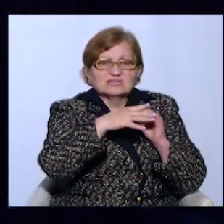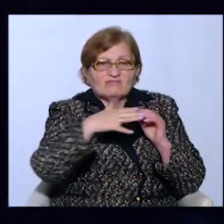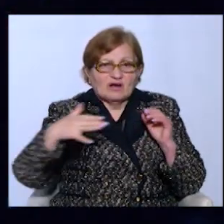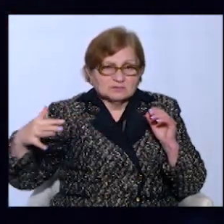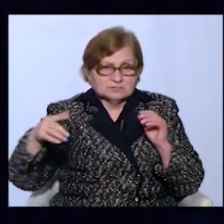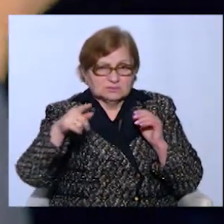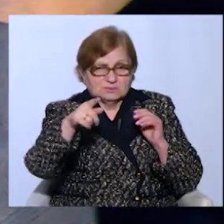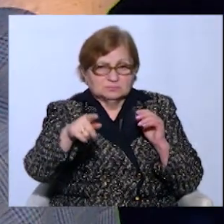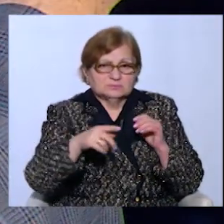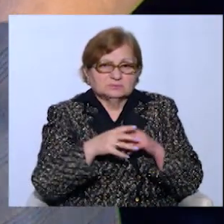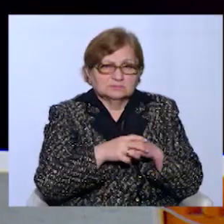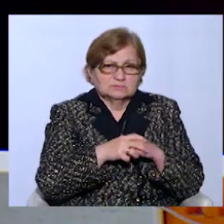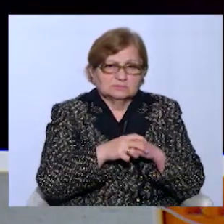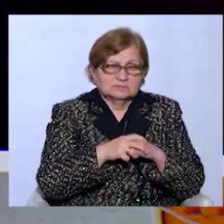ამ